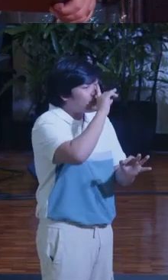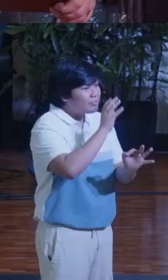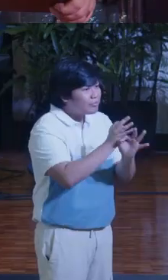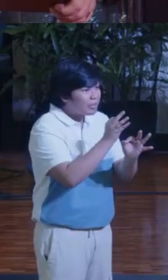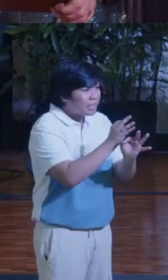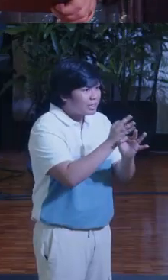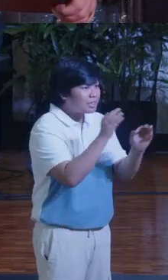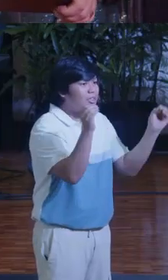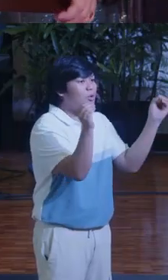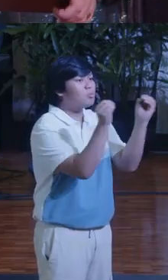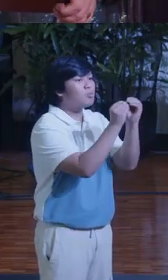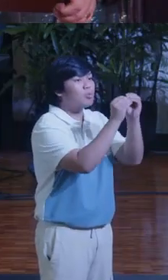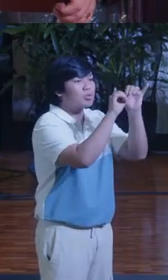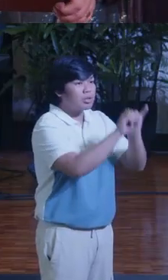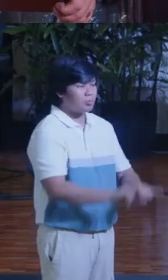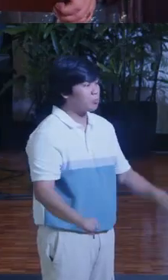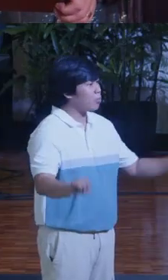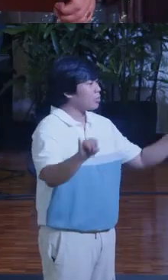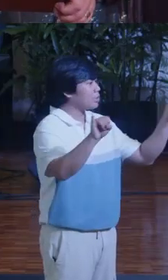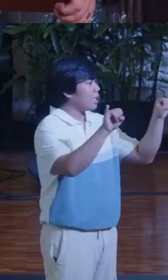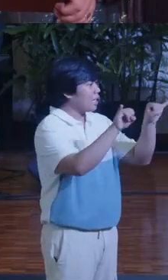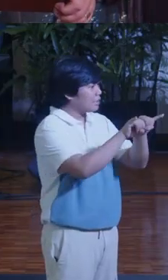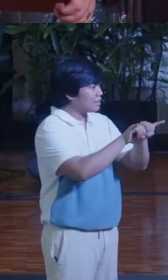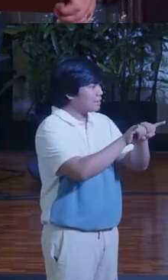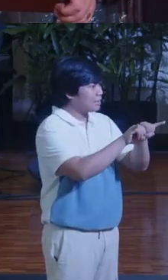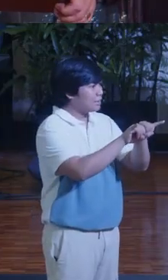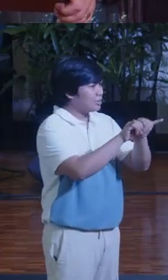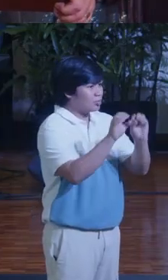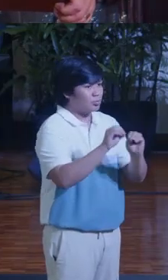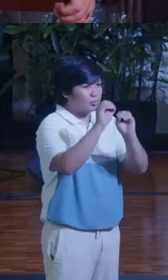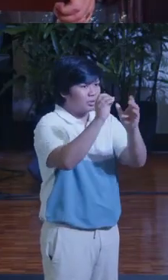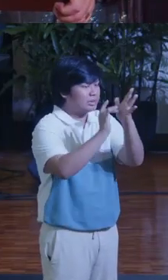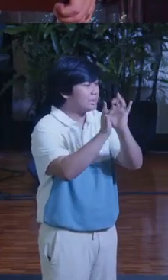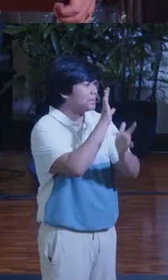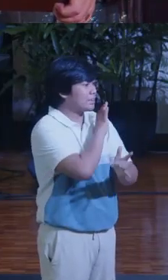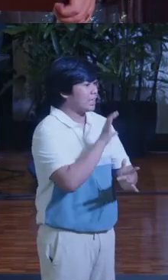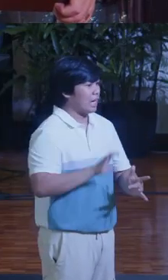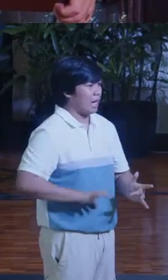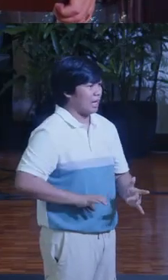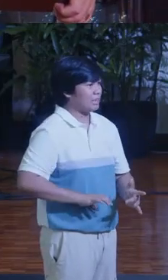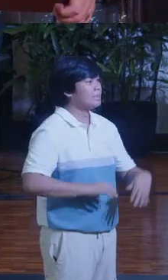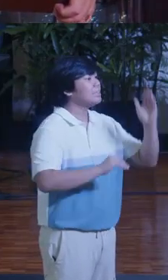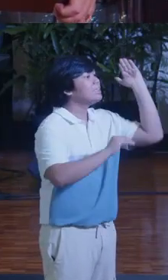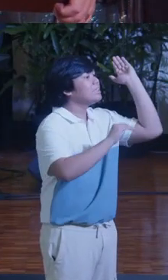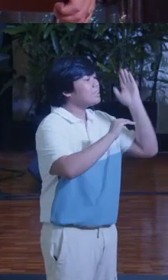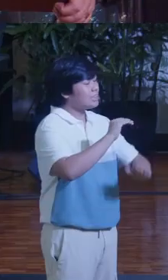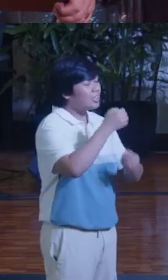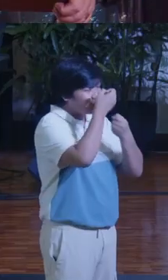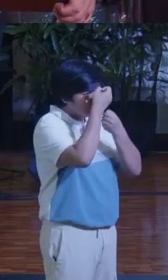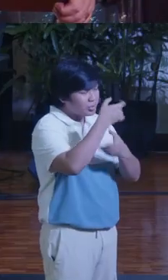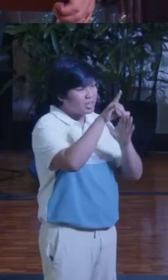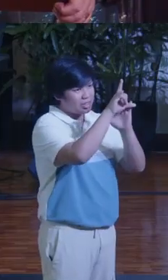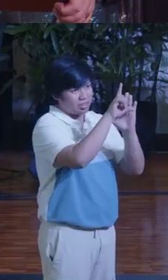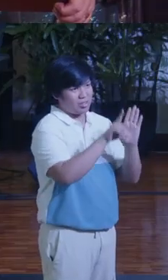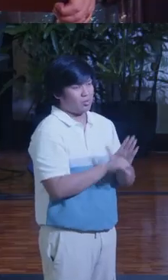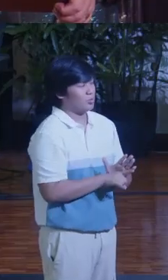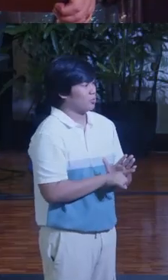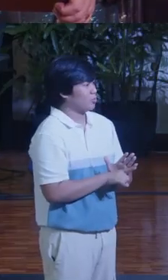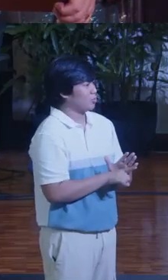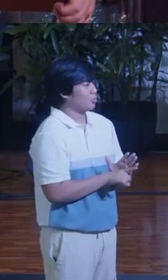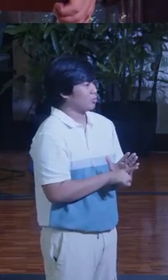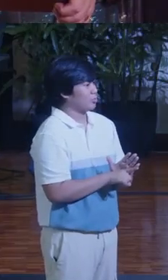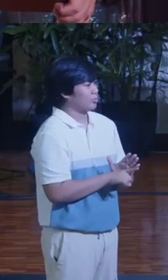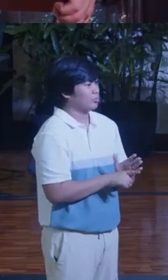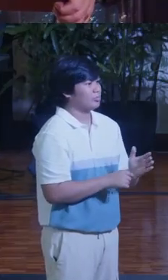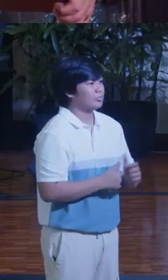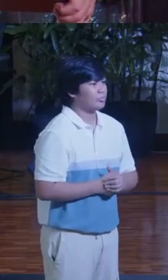sa pamamagitan ng kaligtasan sa pamamagitan ng pananampalataya lamang. Binigyan niya ng isang